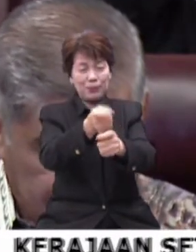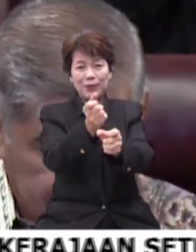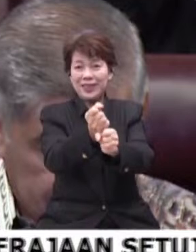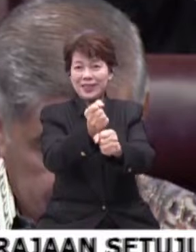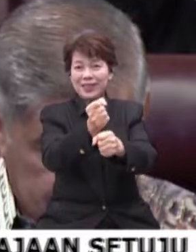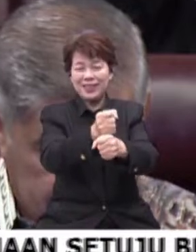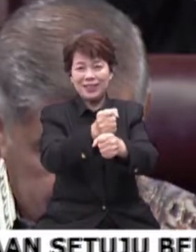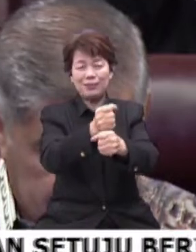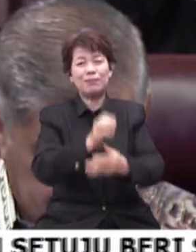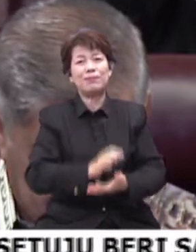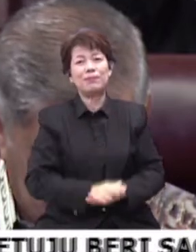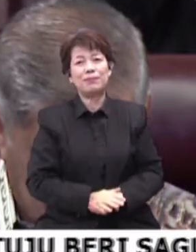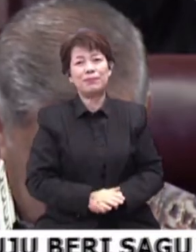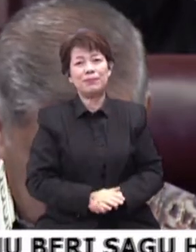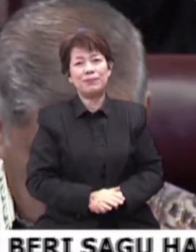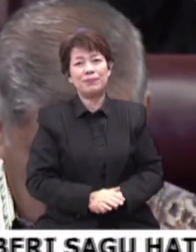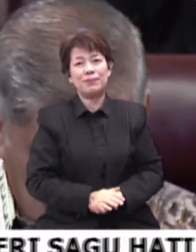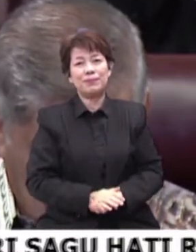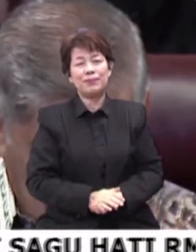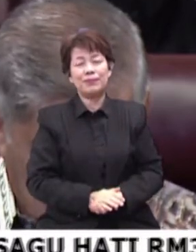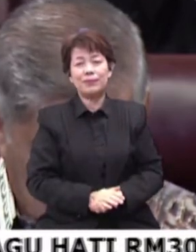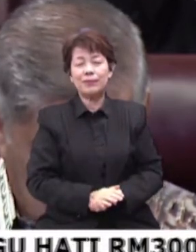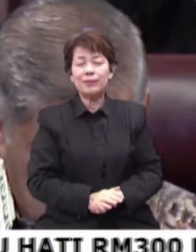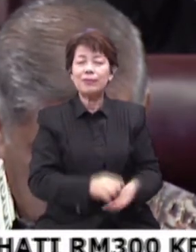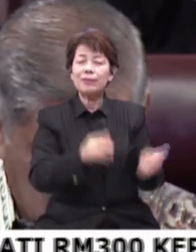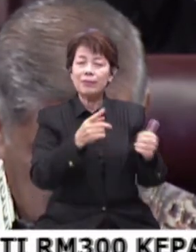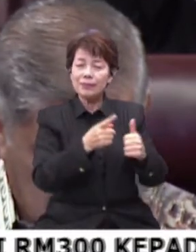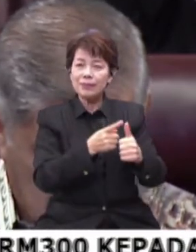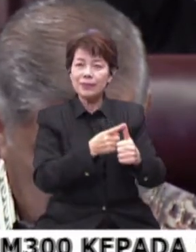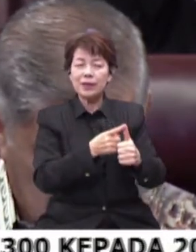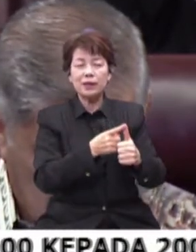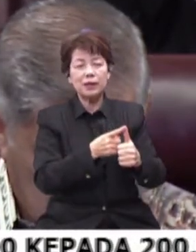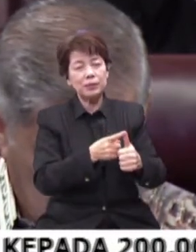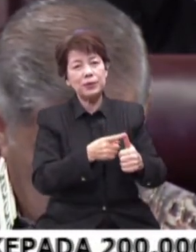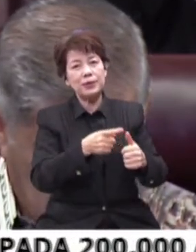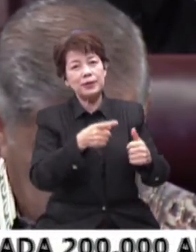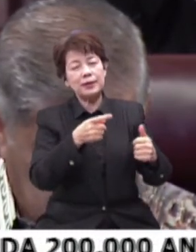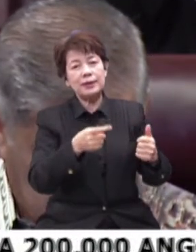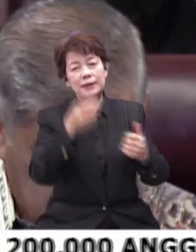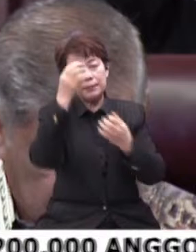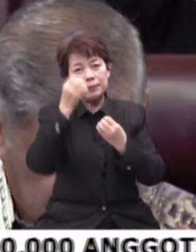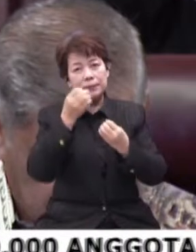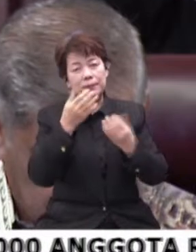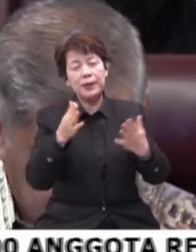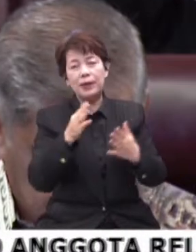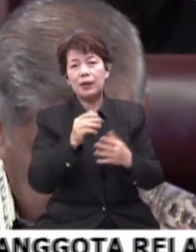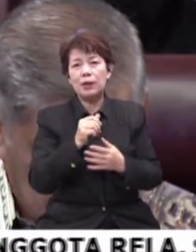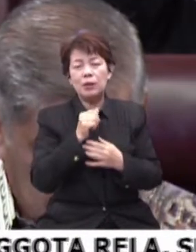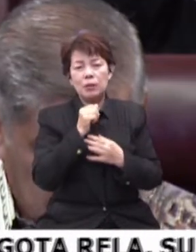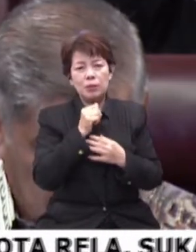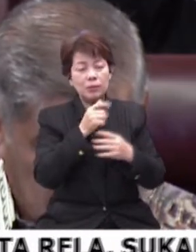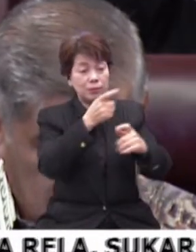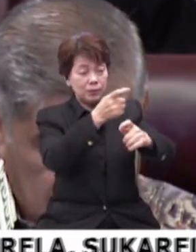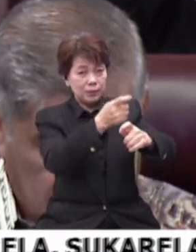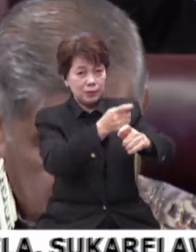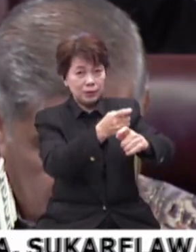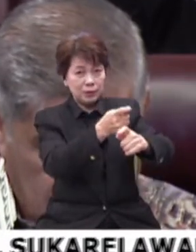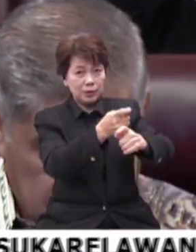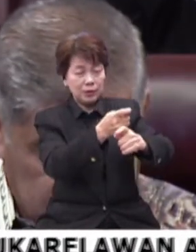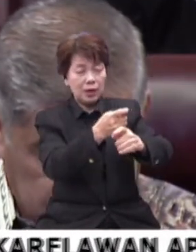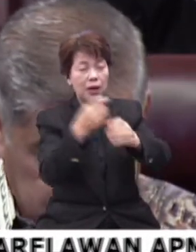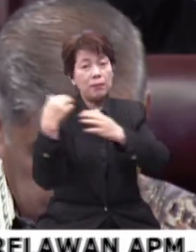tetapi juga saya ingatkan itu hanya maksudnya bukan terletak atas beban Kementerian